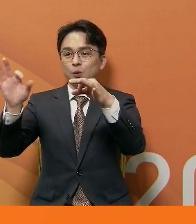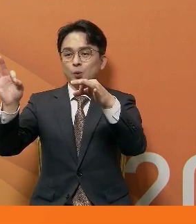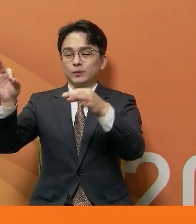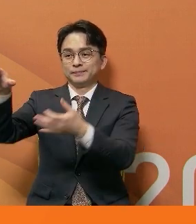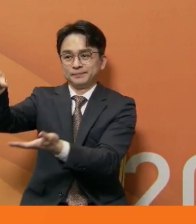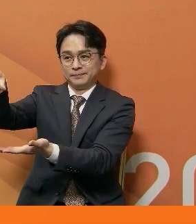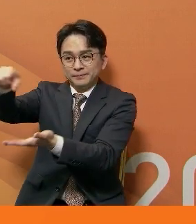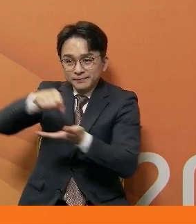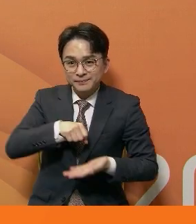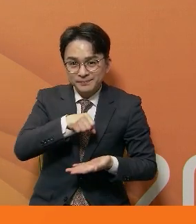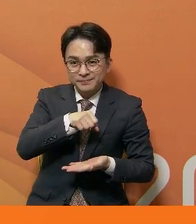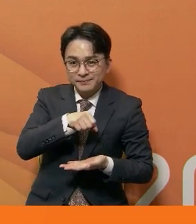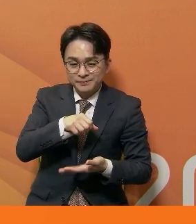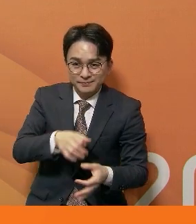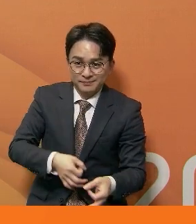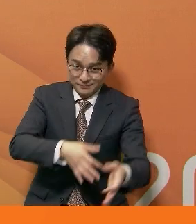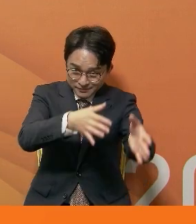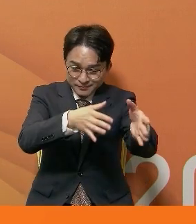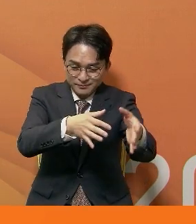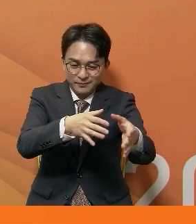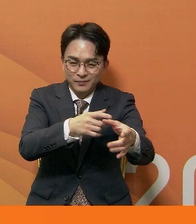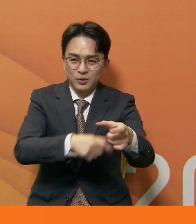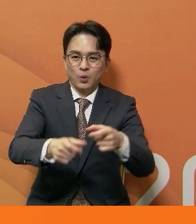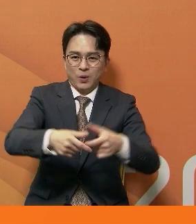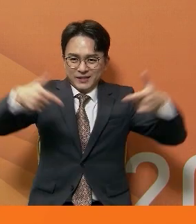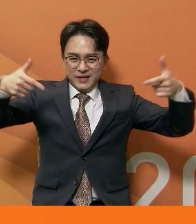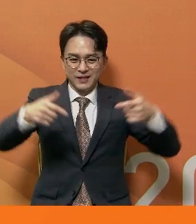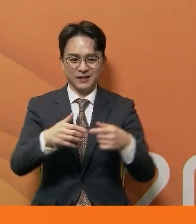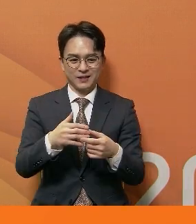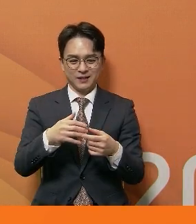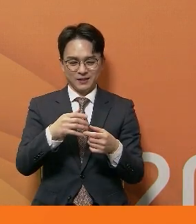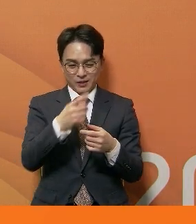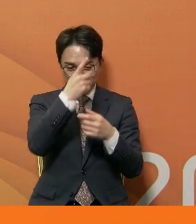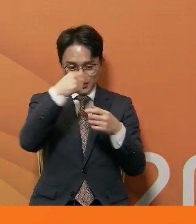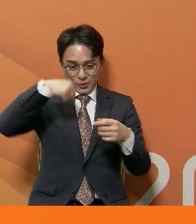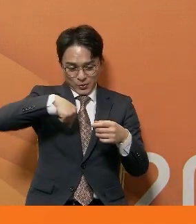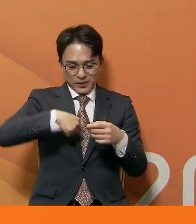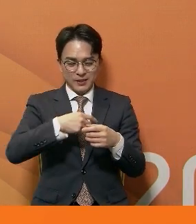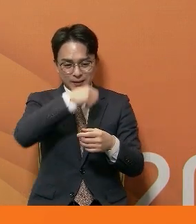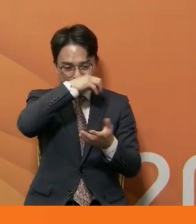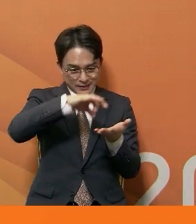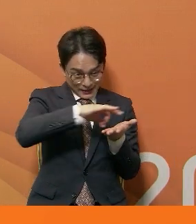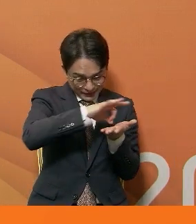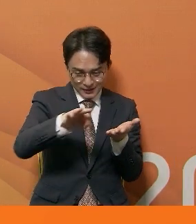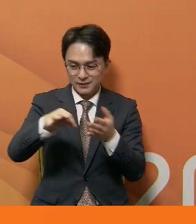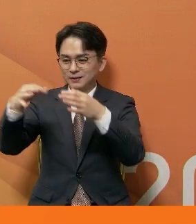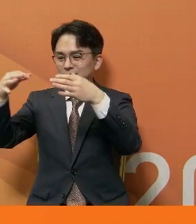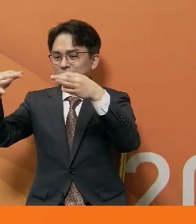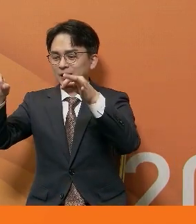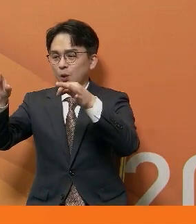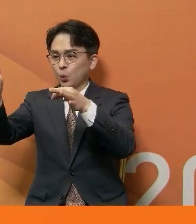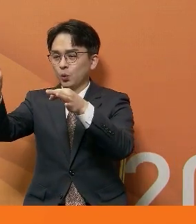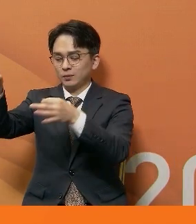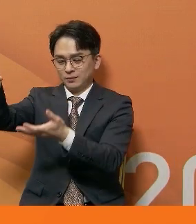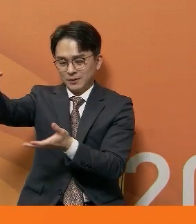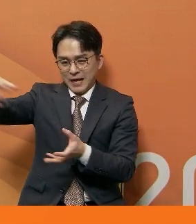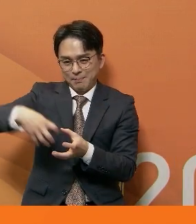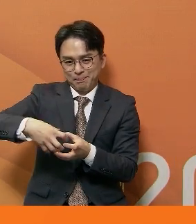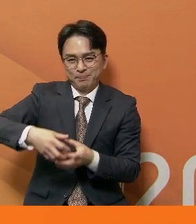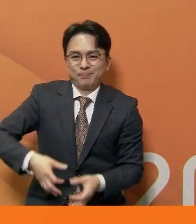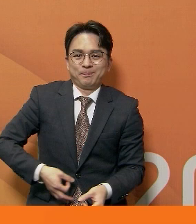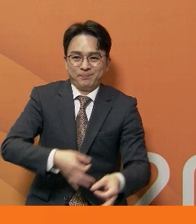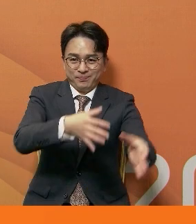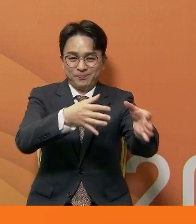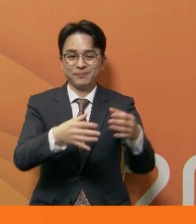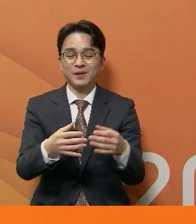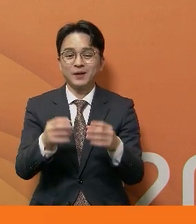것이 목적입니다 지금 우리 컨텐츠 기업이 가장 큰 애로사항에 대해서 조사를 하다 보면 그 자금 유치에 대한 부분이 가장 어렵다고